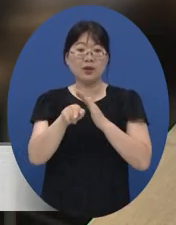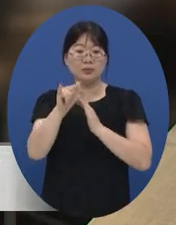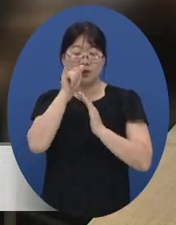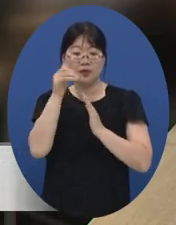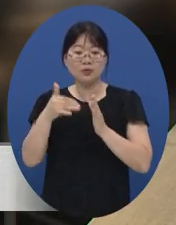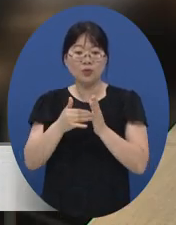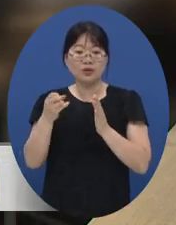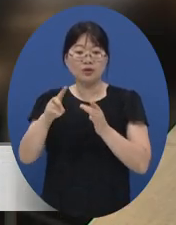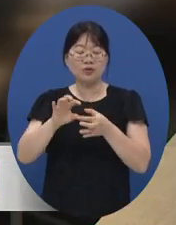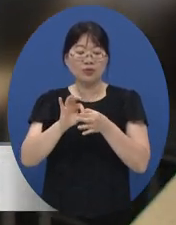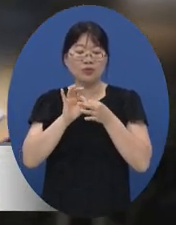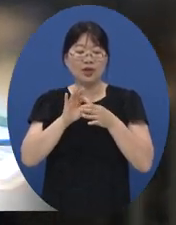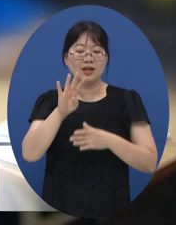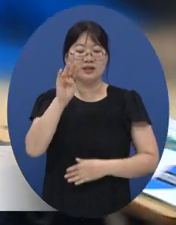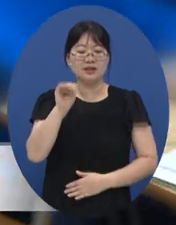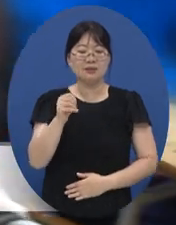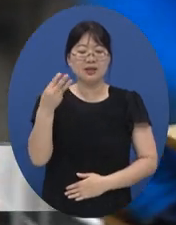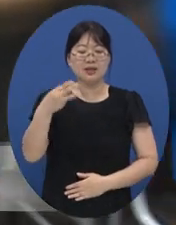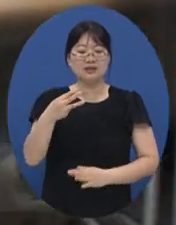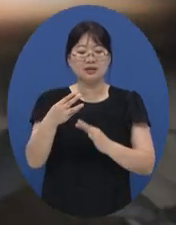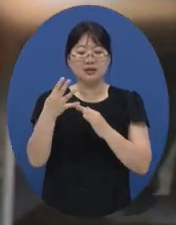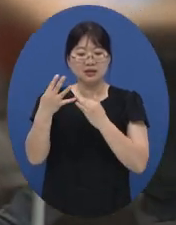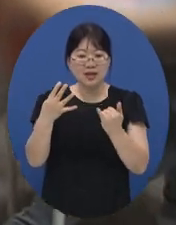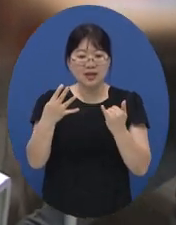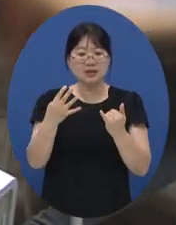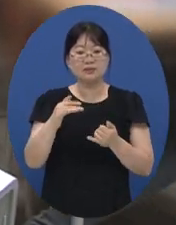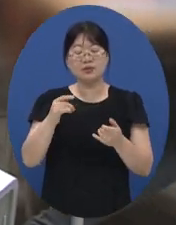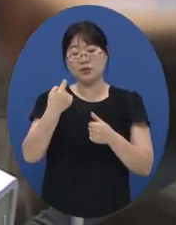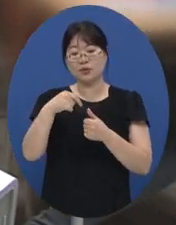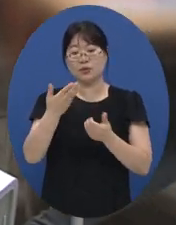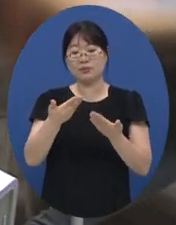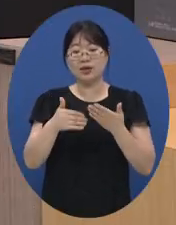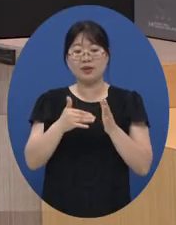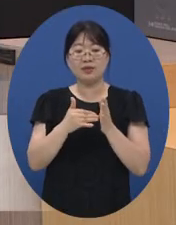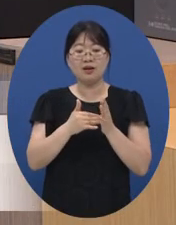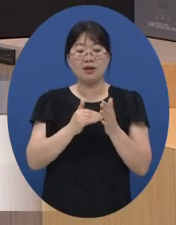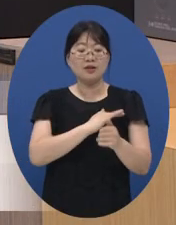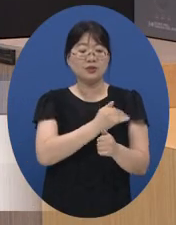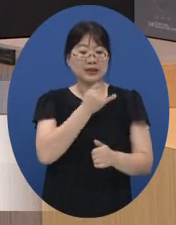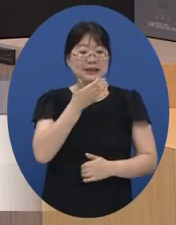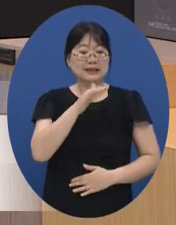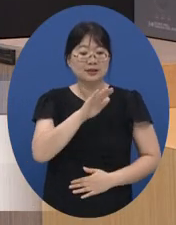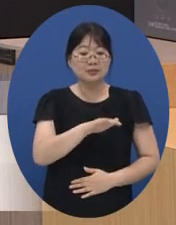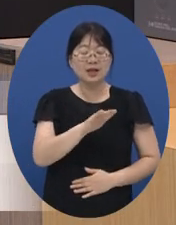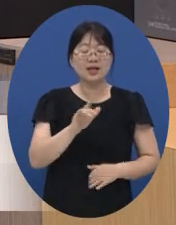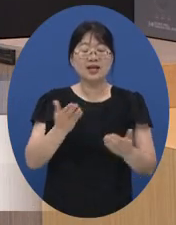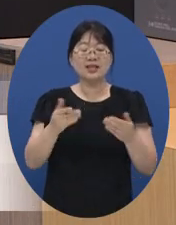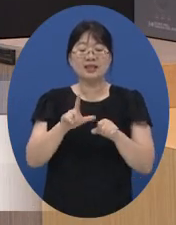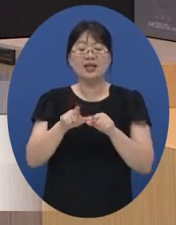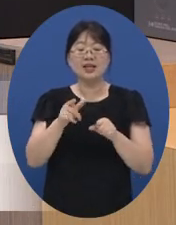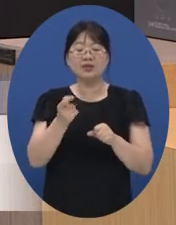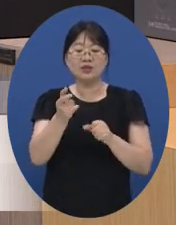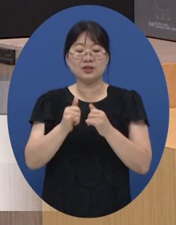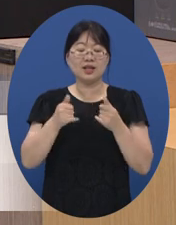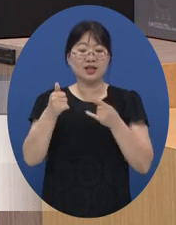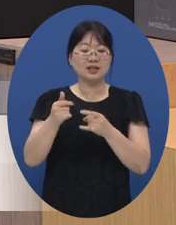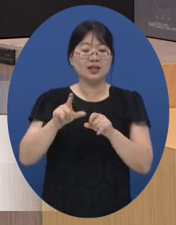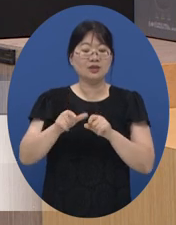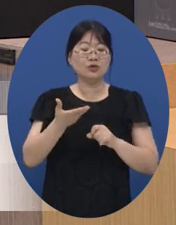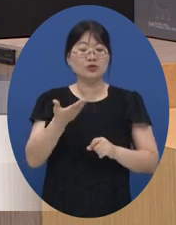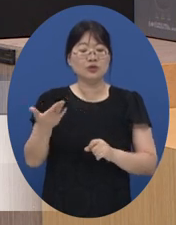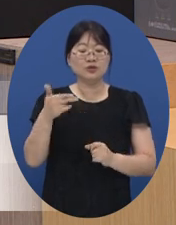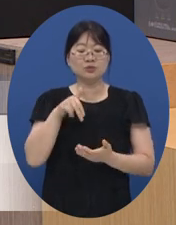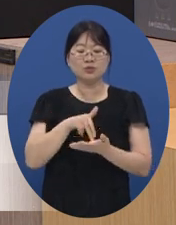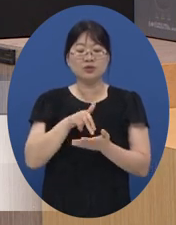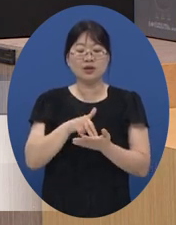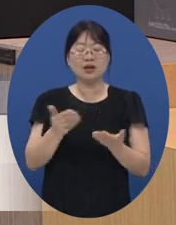이를 통해 4만 4000여명의 교육을 받았습니다 능금이 있지만 이렇게 가족은 분들에게 기회를